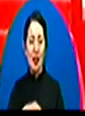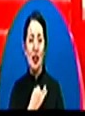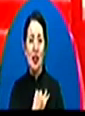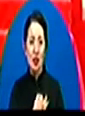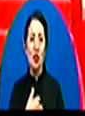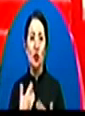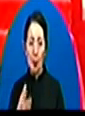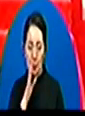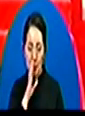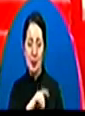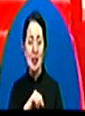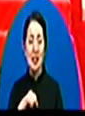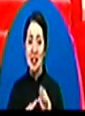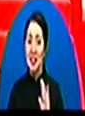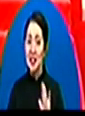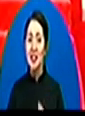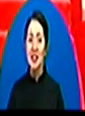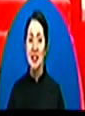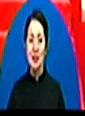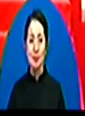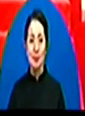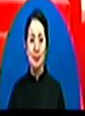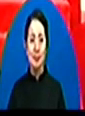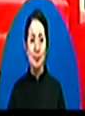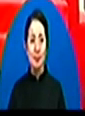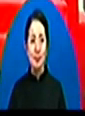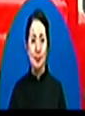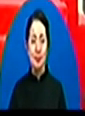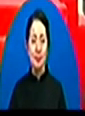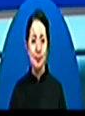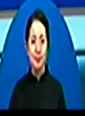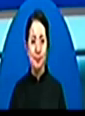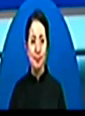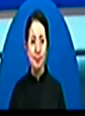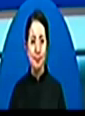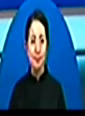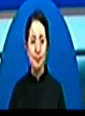хүлээлгэхээ иргэд илэрхийлж байлаа.